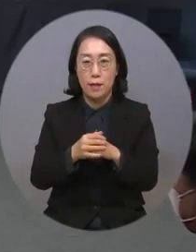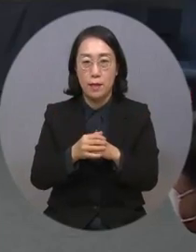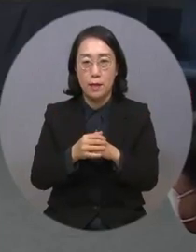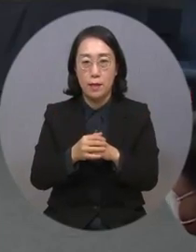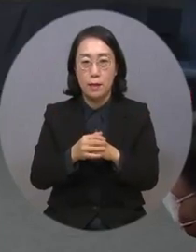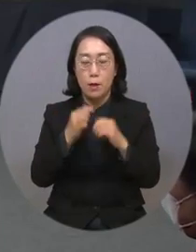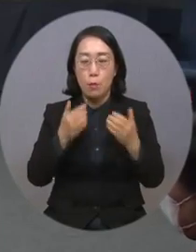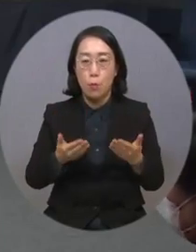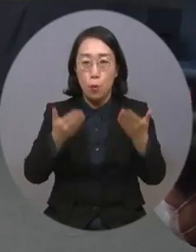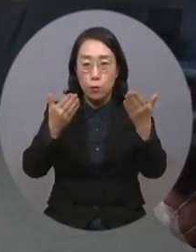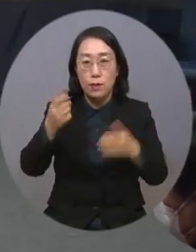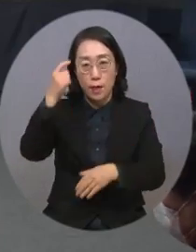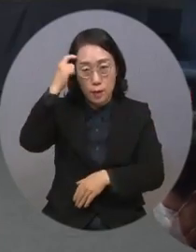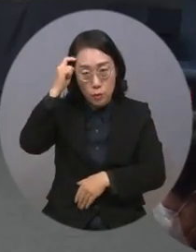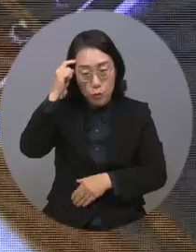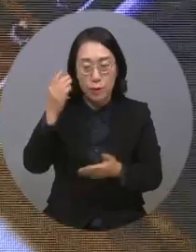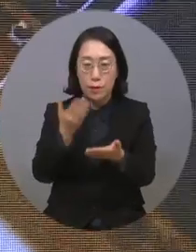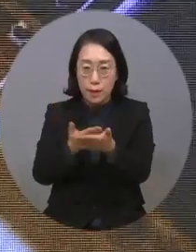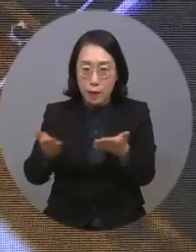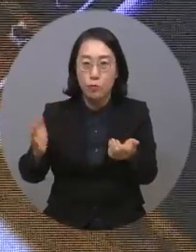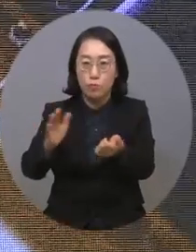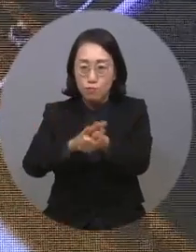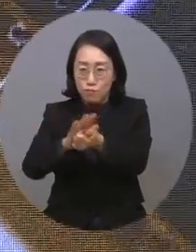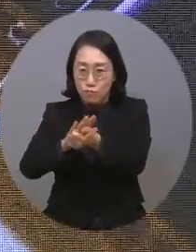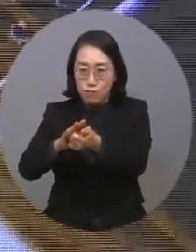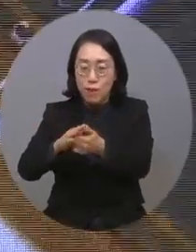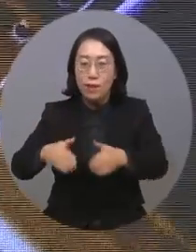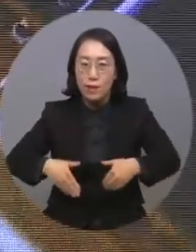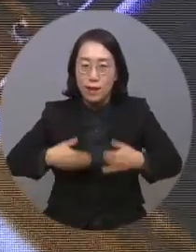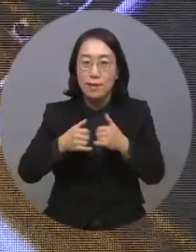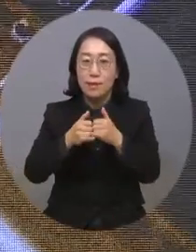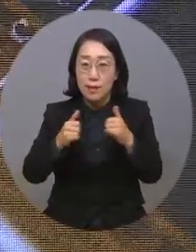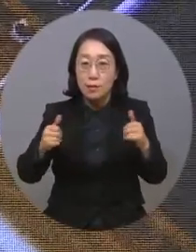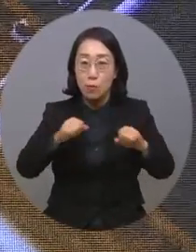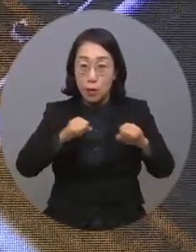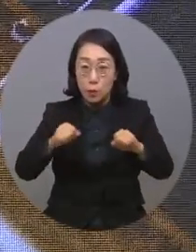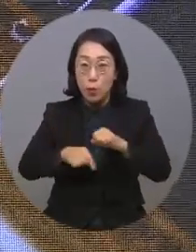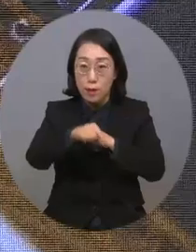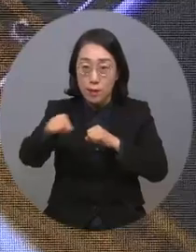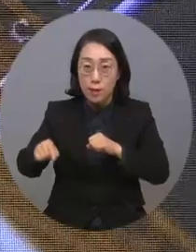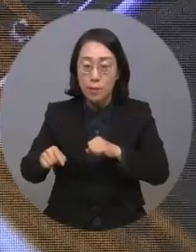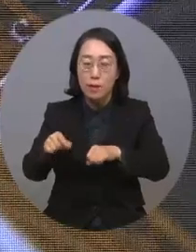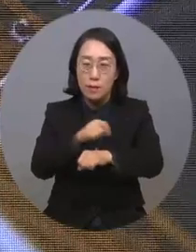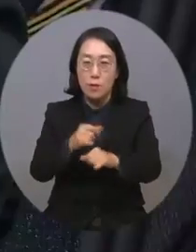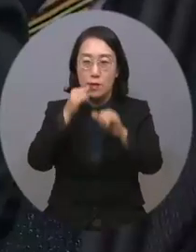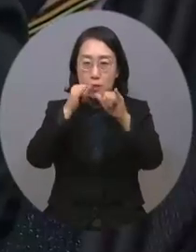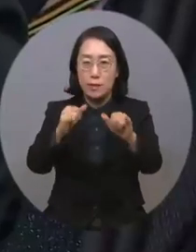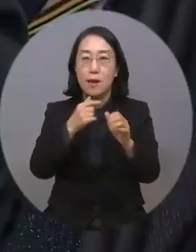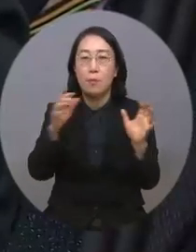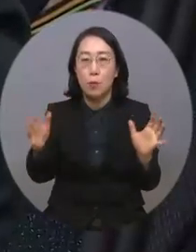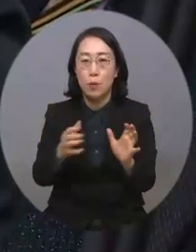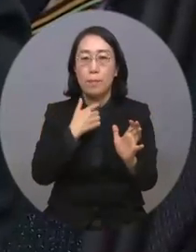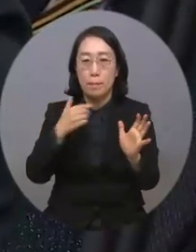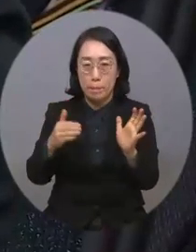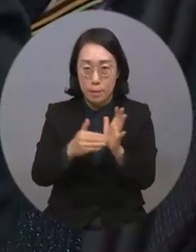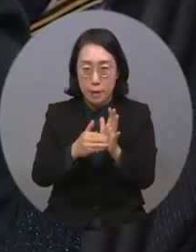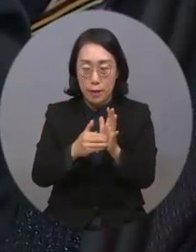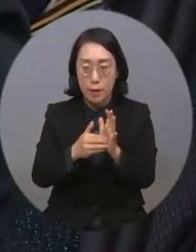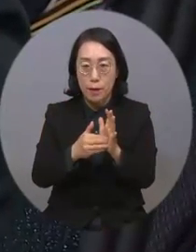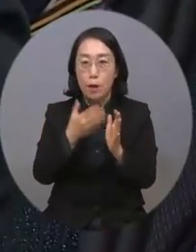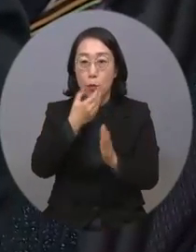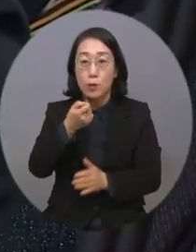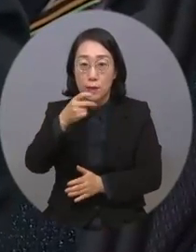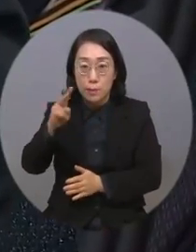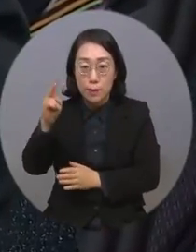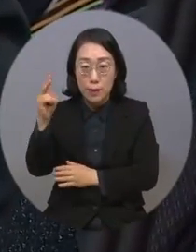봉사정신과 나눔으로 사회를 따뜻하게 만드는 이들을 위한 특별한 시상식이 열렸습니다 복지 tv 와